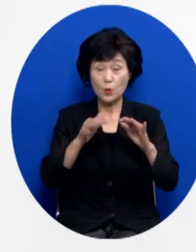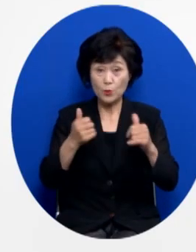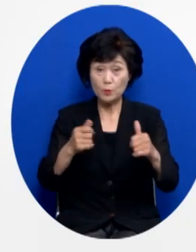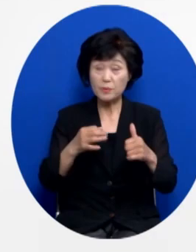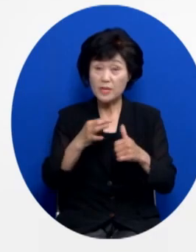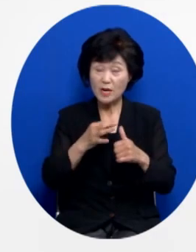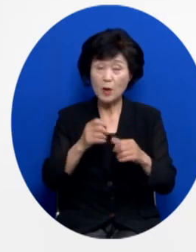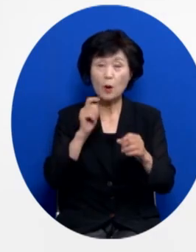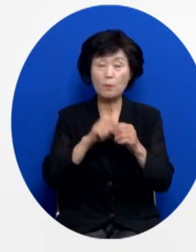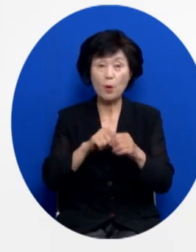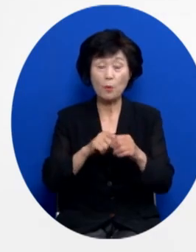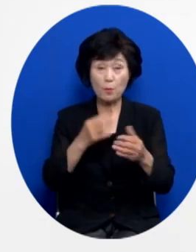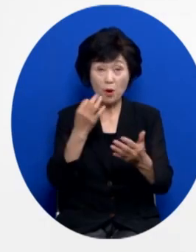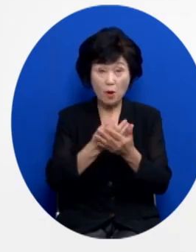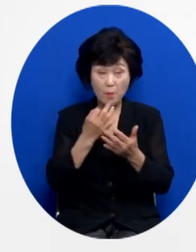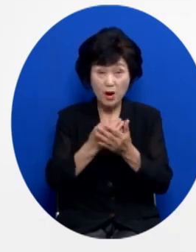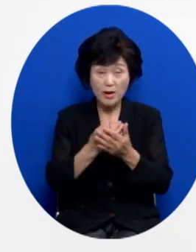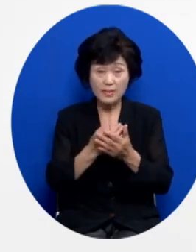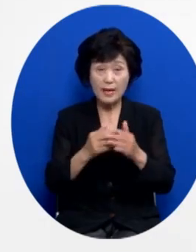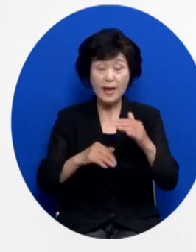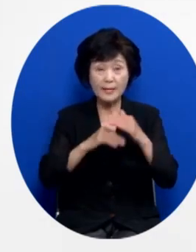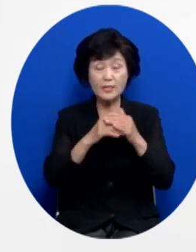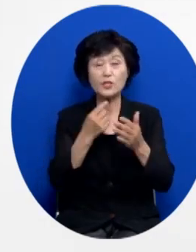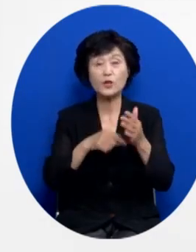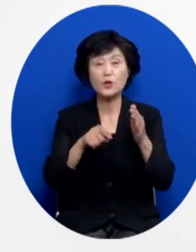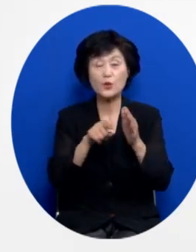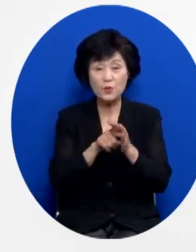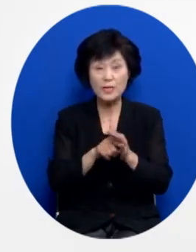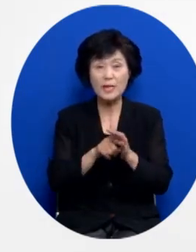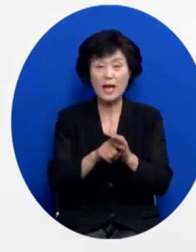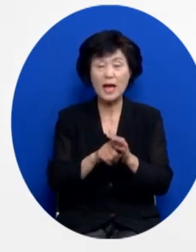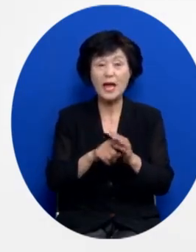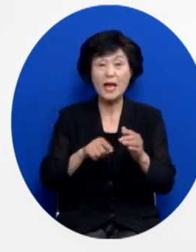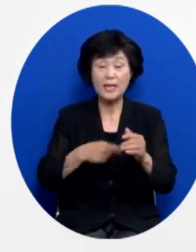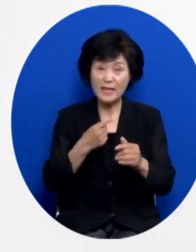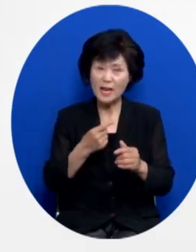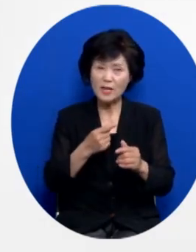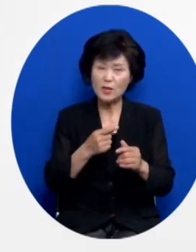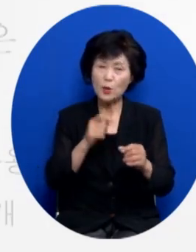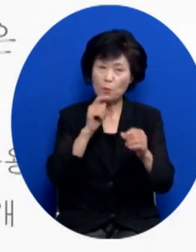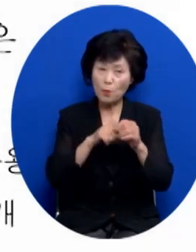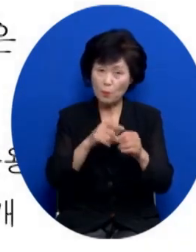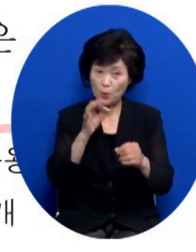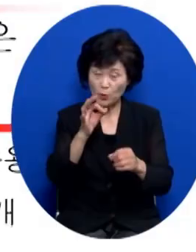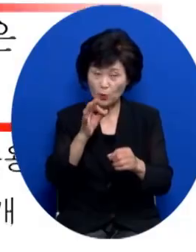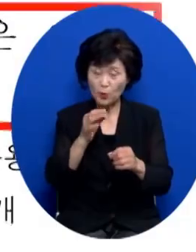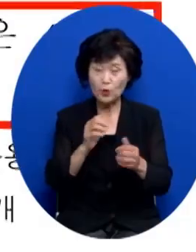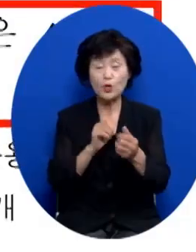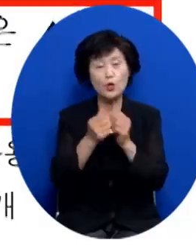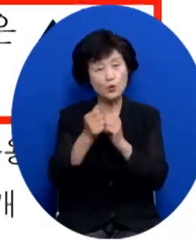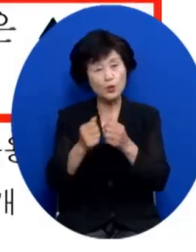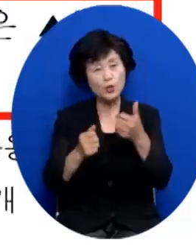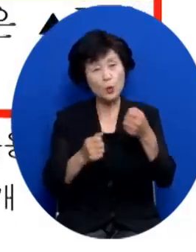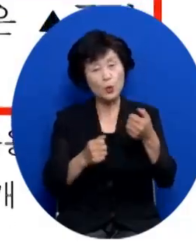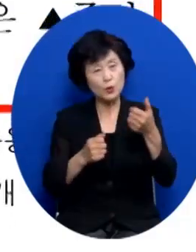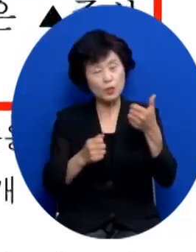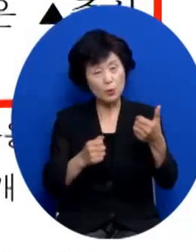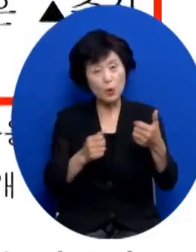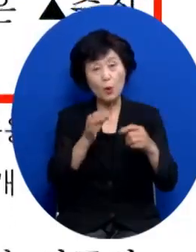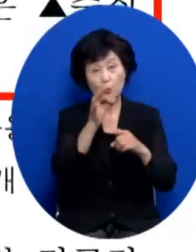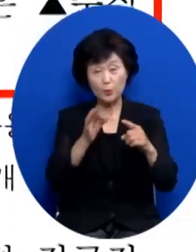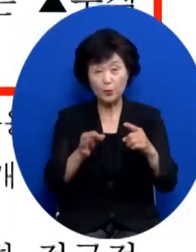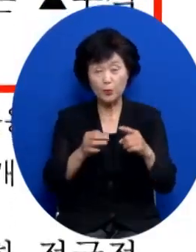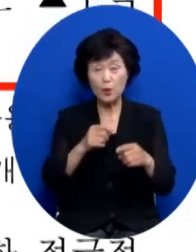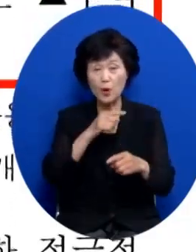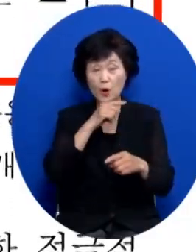국민연금은 목표 수익률 달성을 위해 2028년 말 기준 자산군별 목표 비중을 주식 55% 내외,